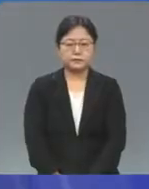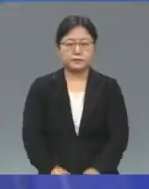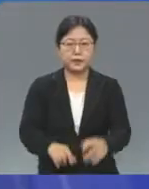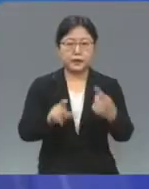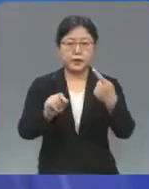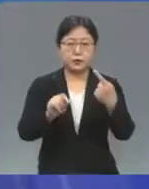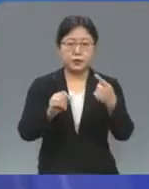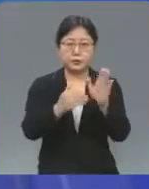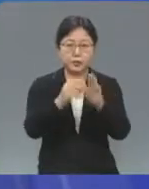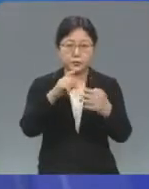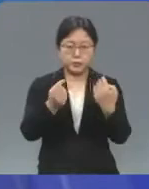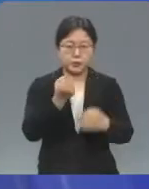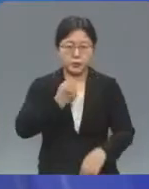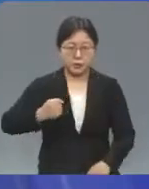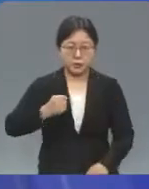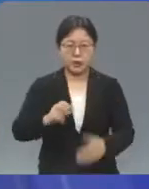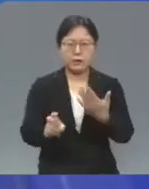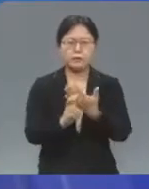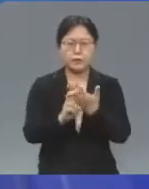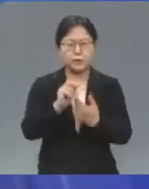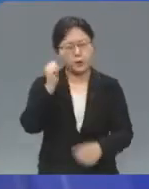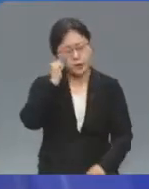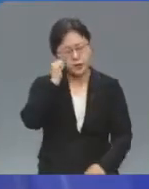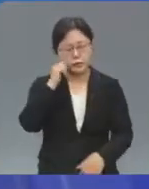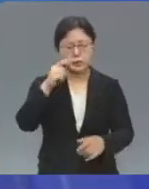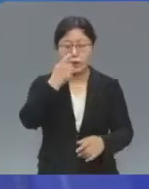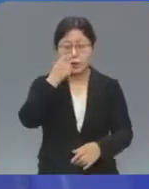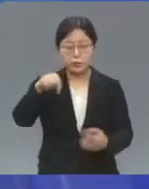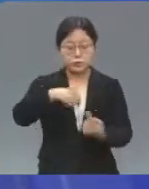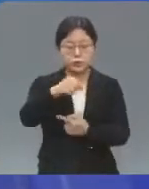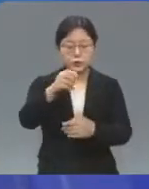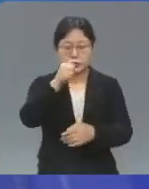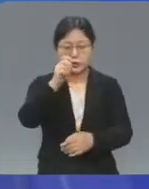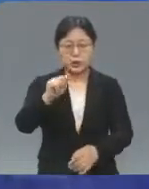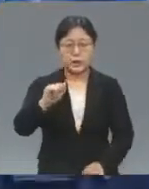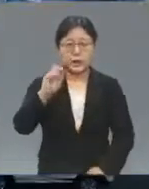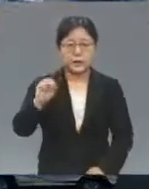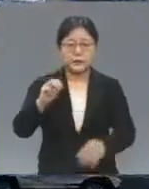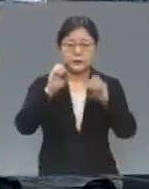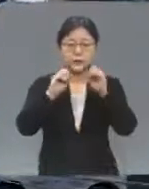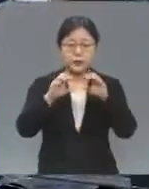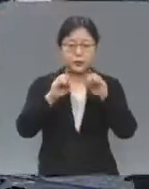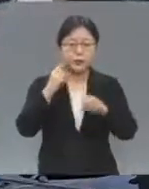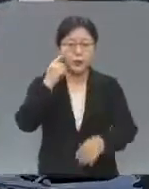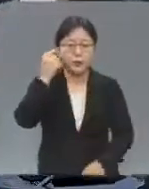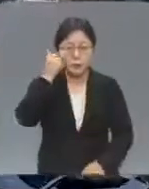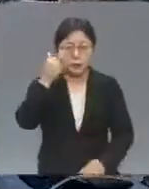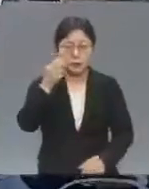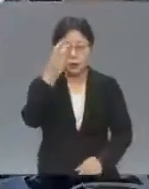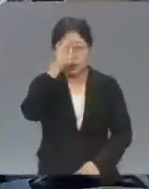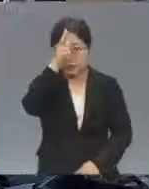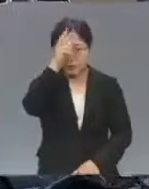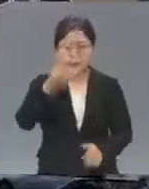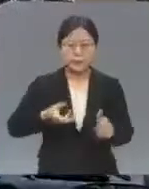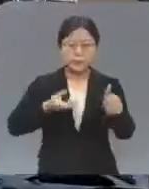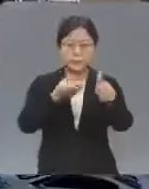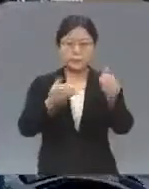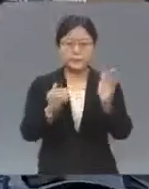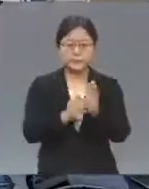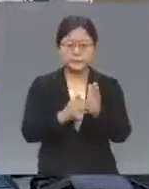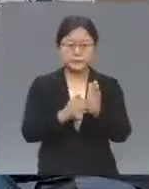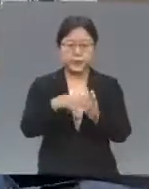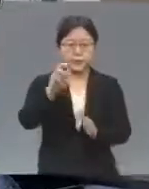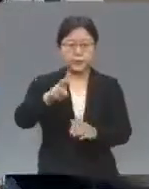지난 1월 방영 수칙을 어기고 불법으로 합숙 학원을 운영한 혐의로 광주 im 선교회 소속 목사들이 검찰에 송치 되었습니다